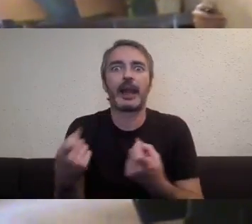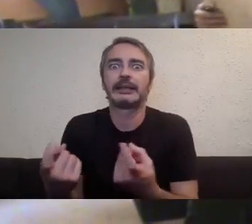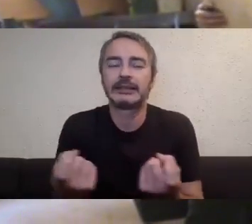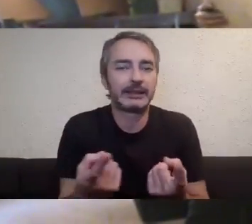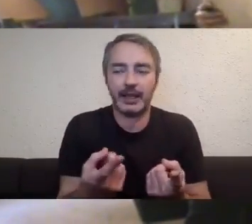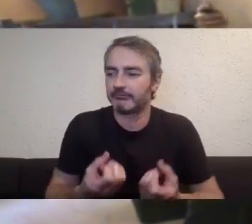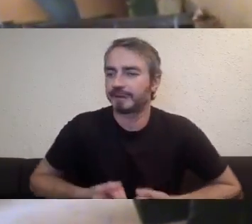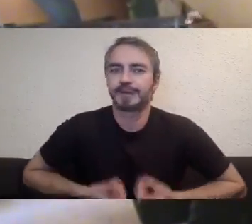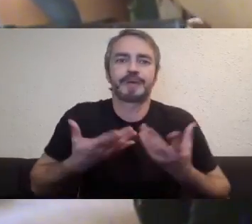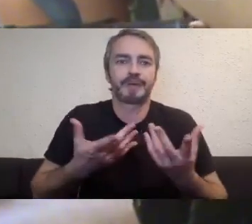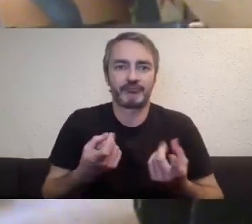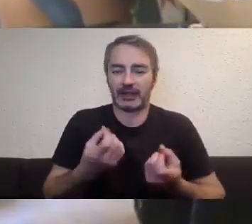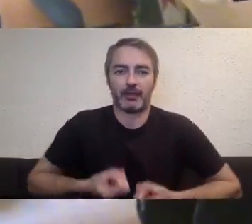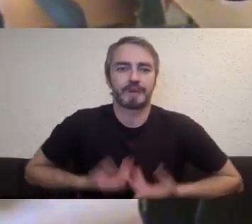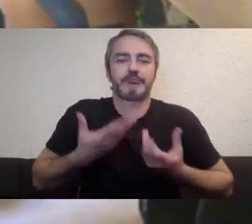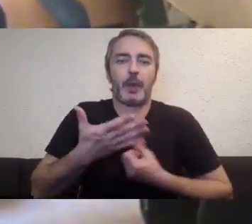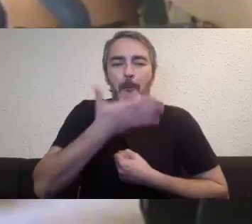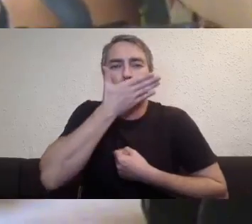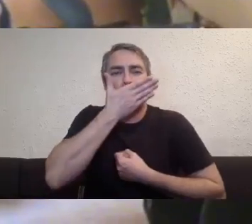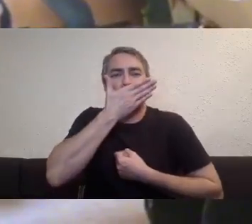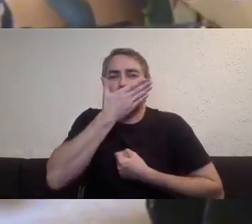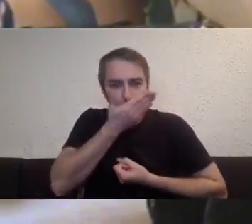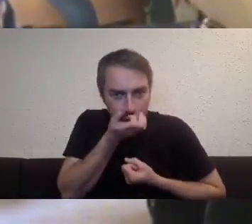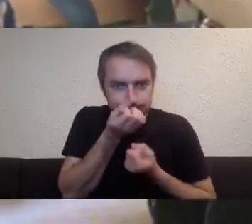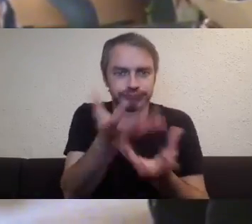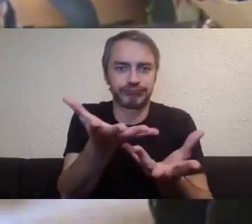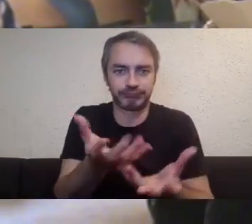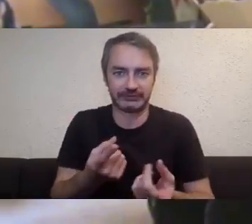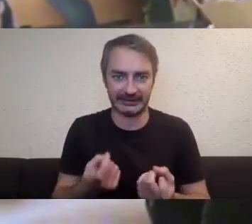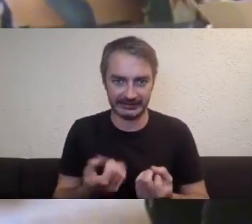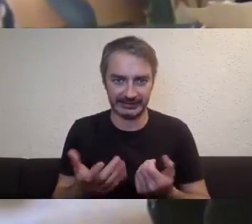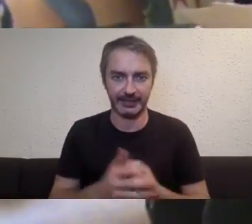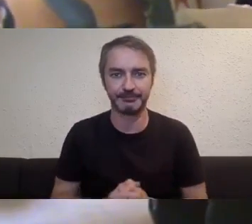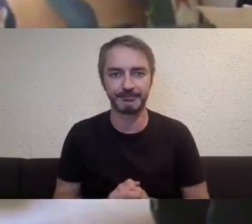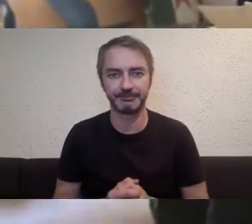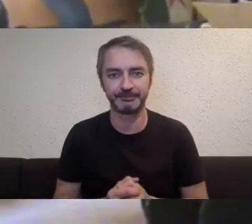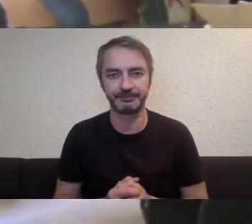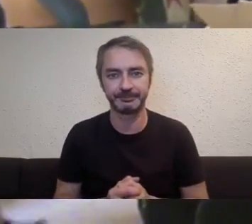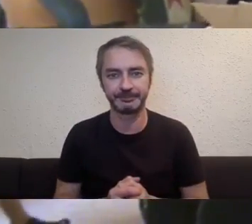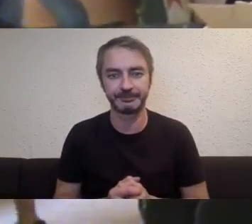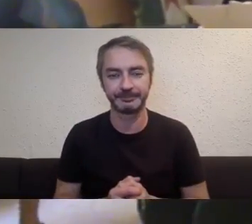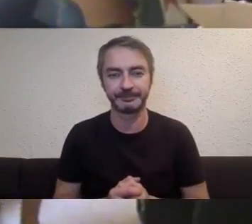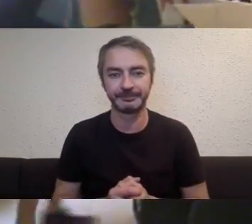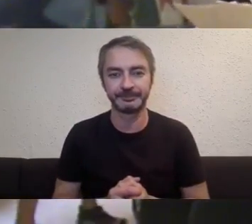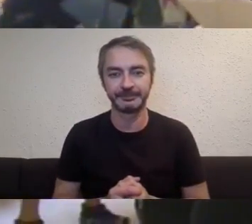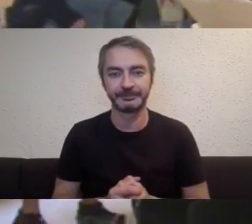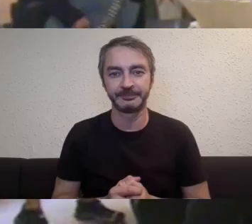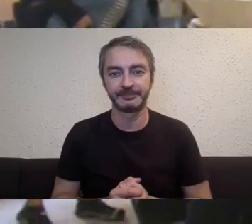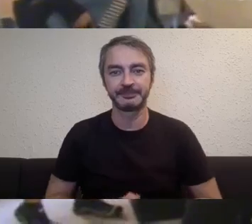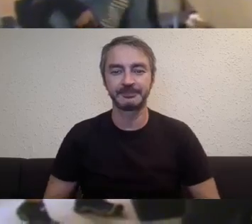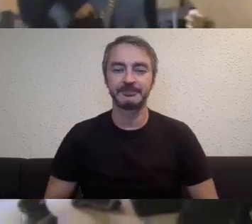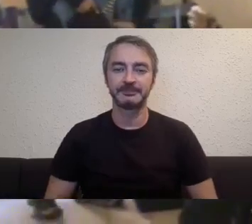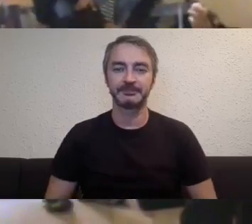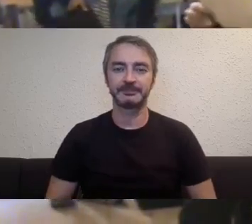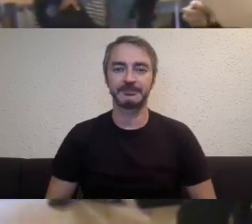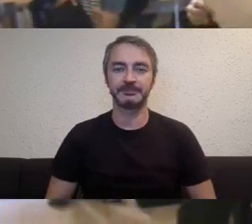miqueta doncs, allà va ser com la necessitat de tenir un òrgan per expressar tot aquest moviment que arrenca després del desallotjament del cinema